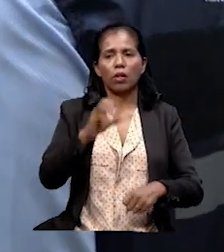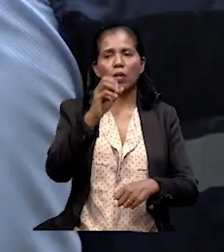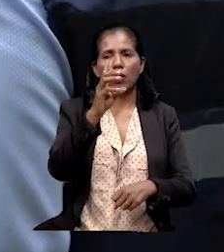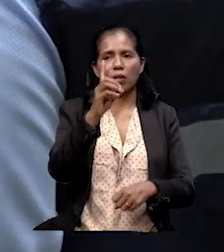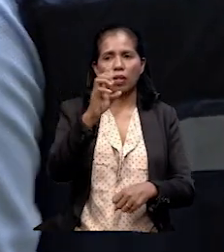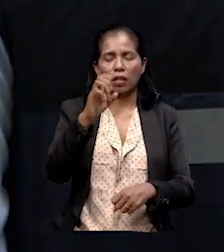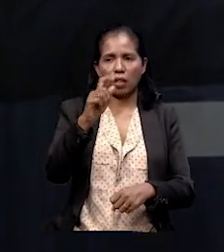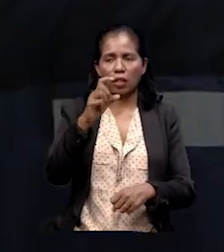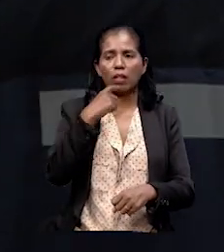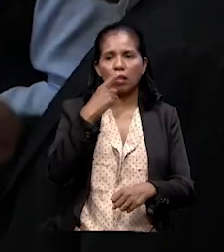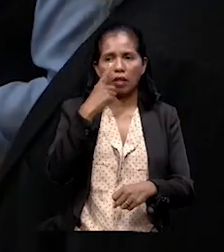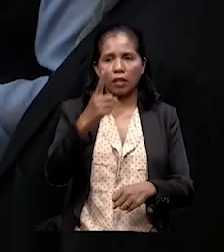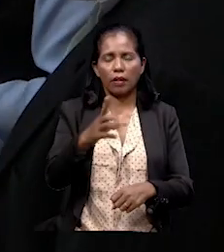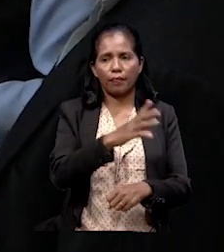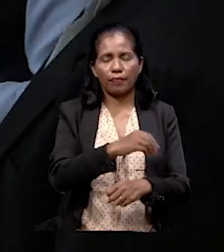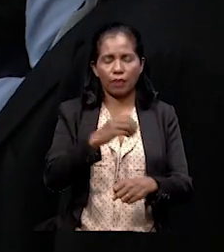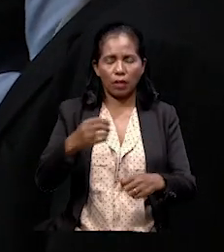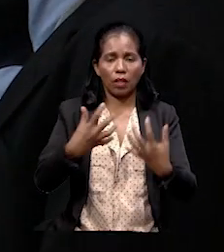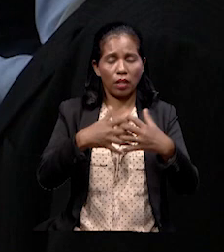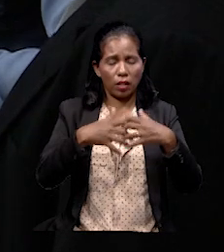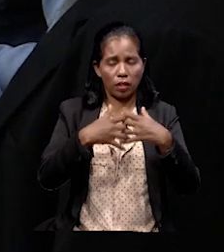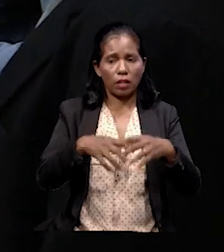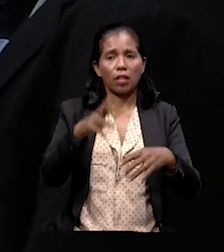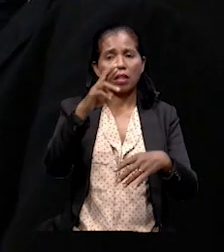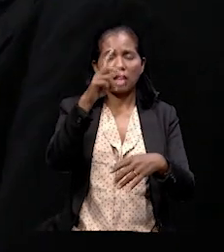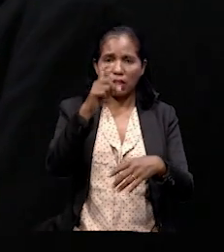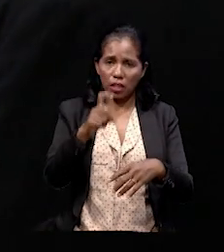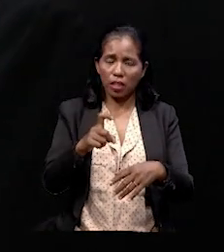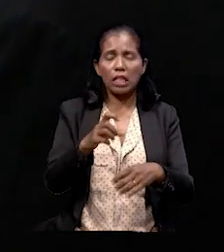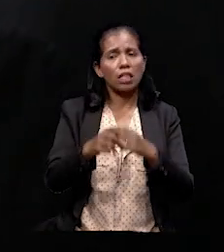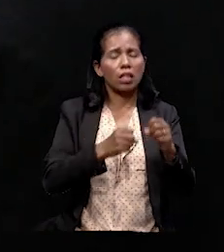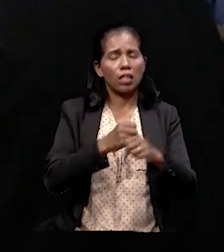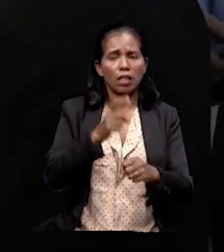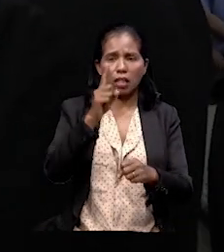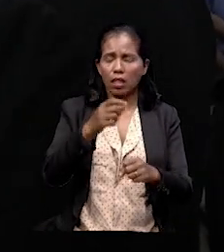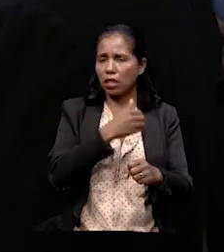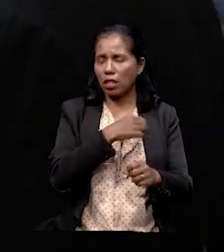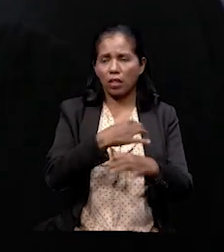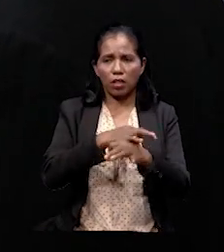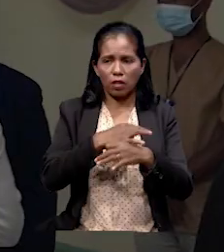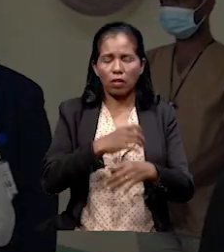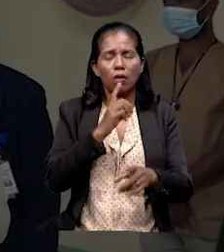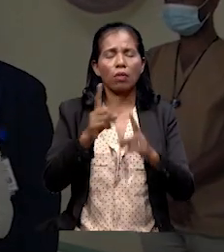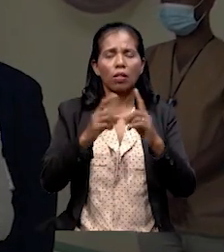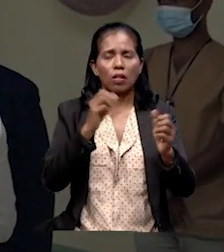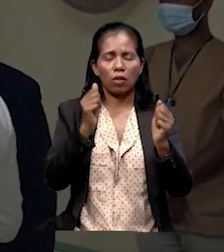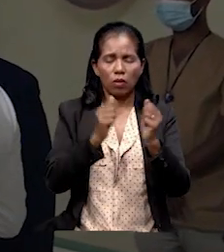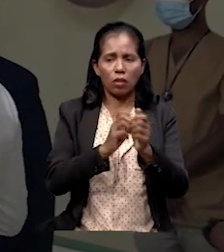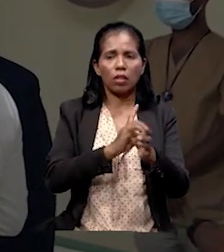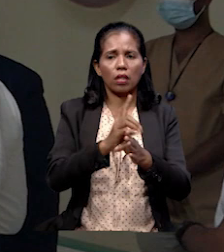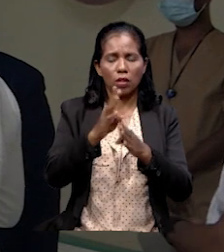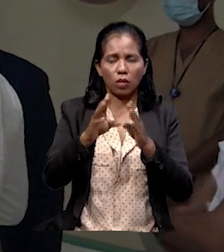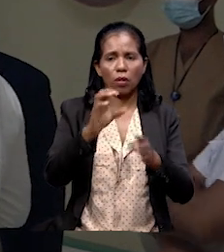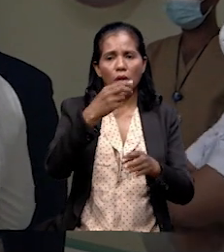Belo Hateten, makina X-ray baukau tinan ida ona sidau kadia, nia parte se konfirma ho direktor Horex baukau,